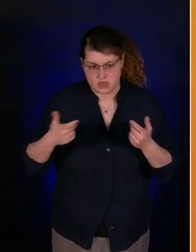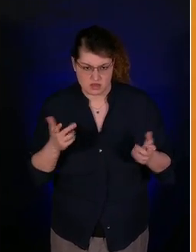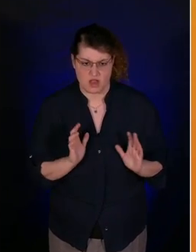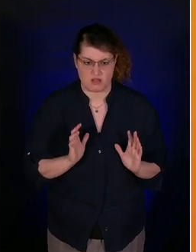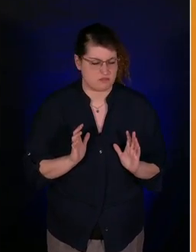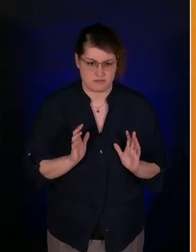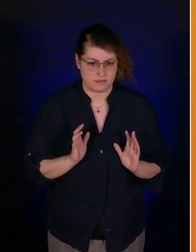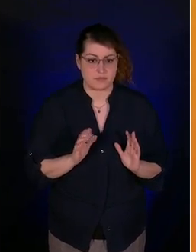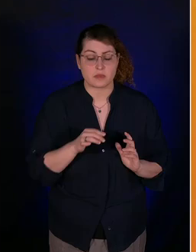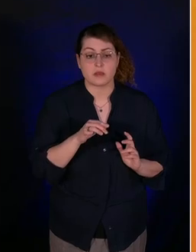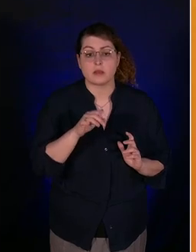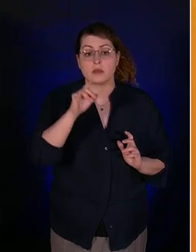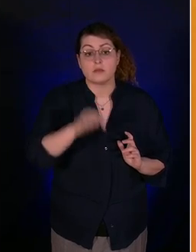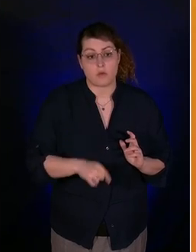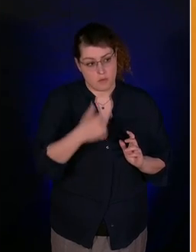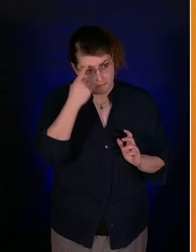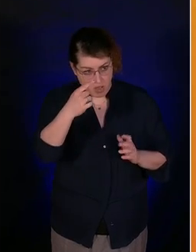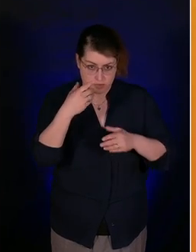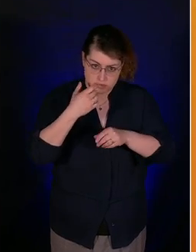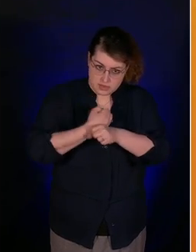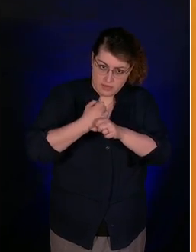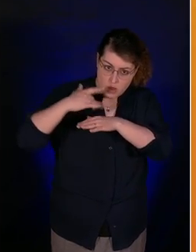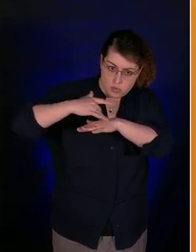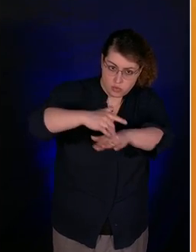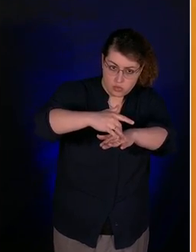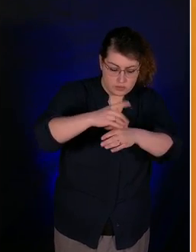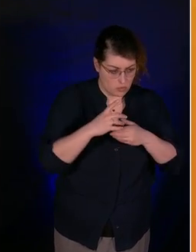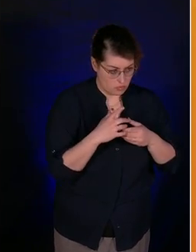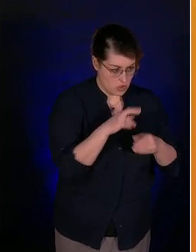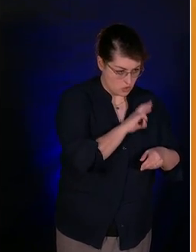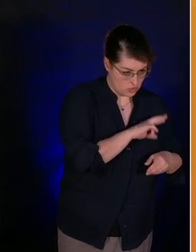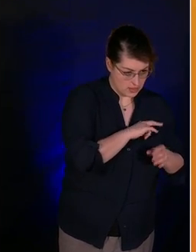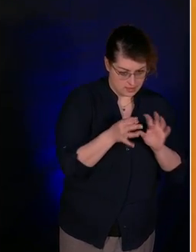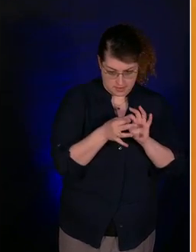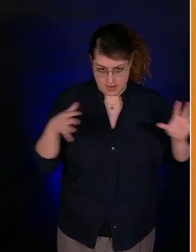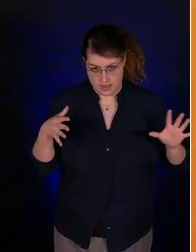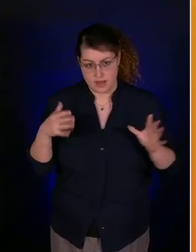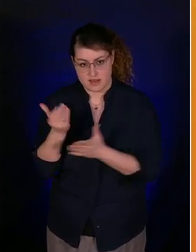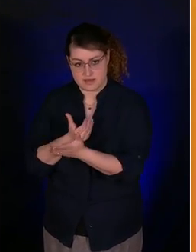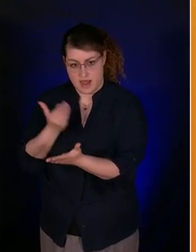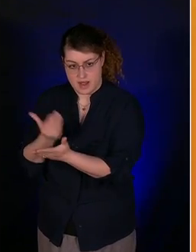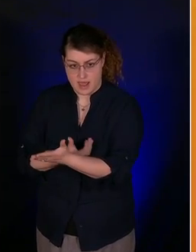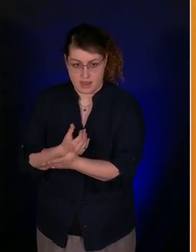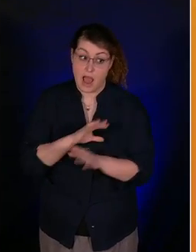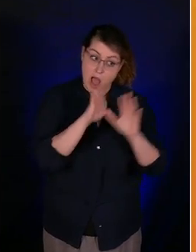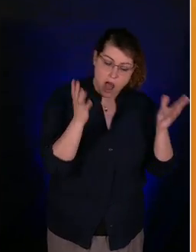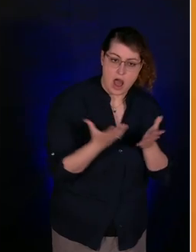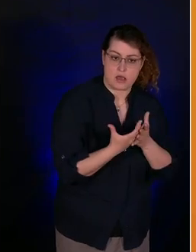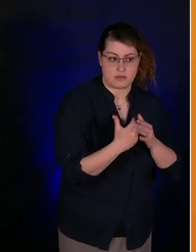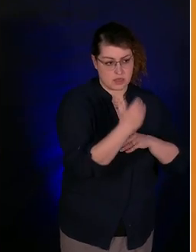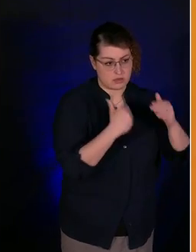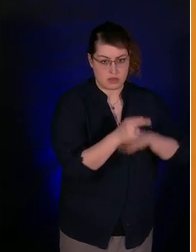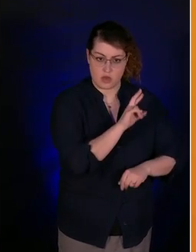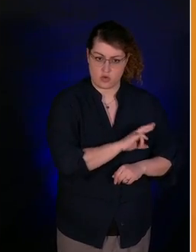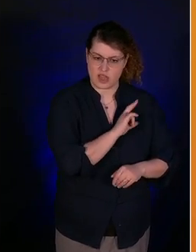nous abandonnons toute notion de carrière et que nous déconnectons la retraite du salaire, nous ouvrons la voie vers un système dans lequel la retraite n'est plus un droit,